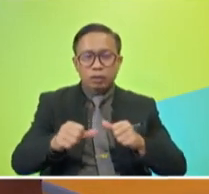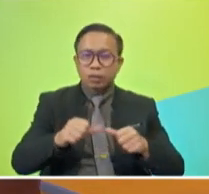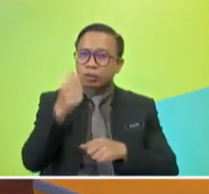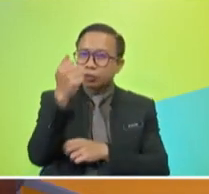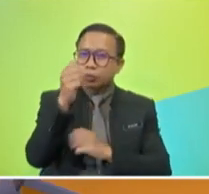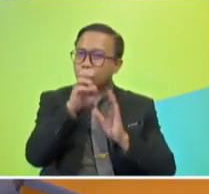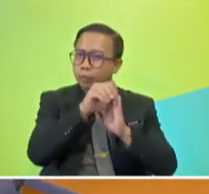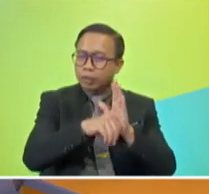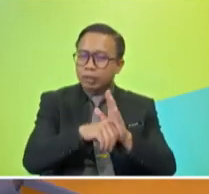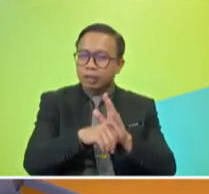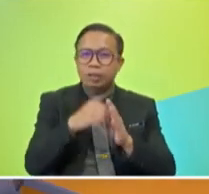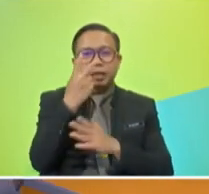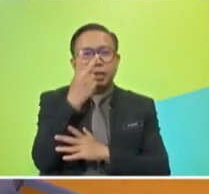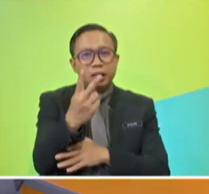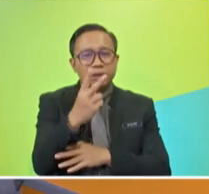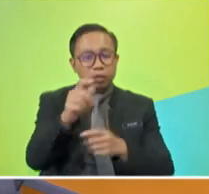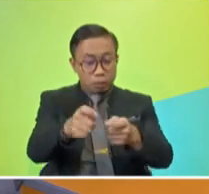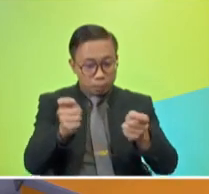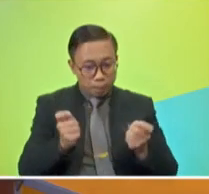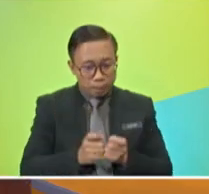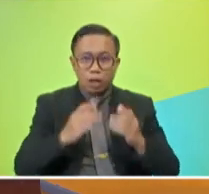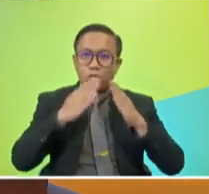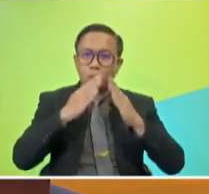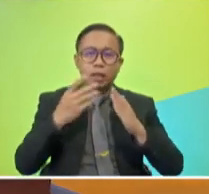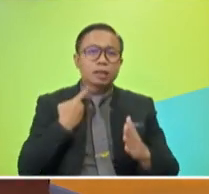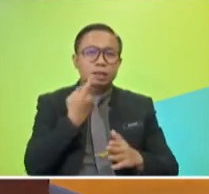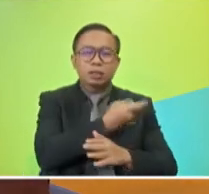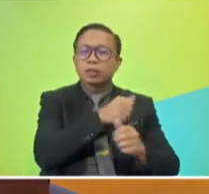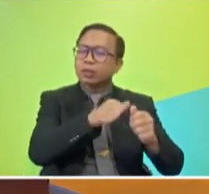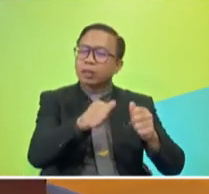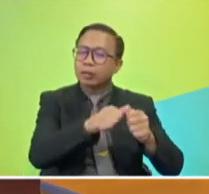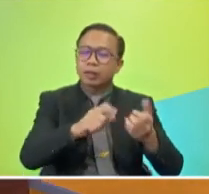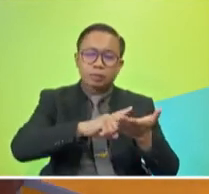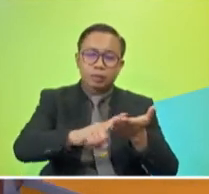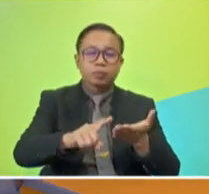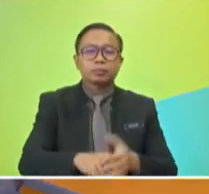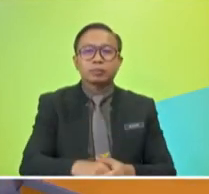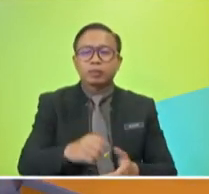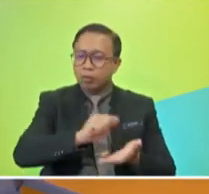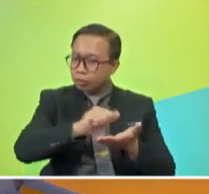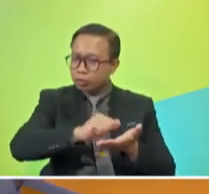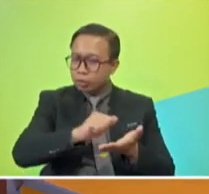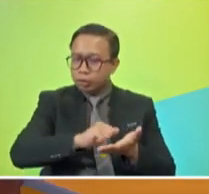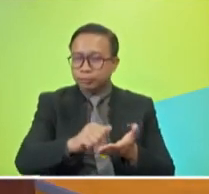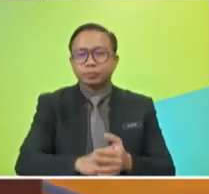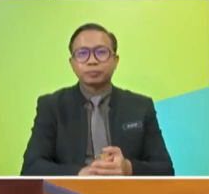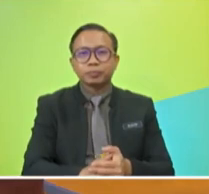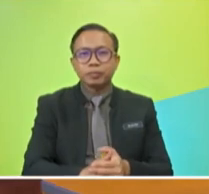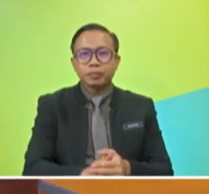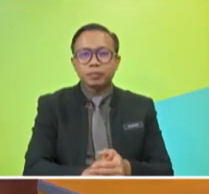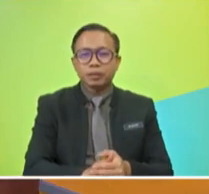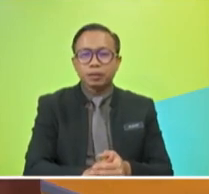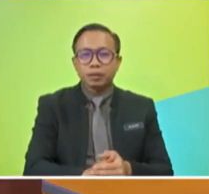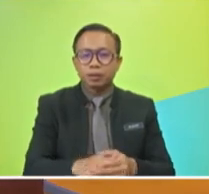program ini kita tengok kawasan rumah kita setiap minggu sebelum ini kita cuci kita punya